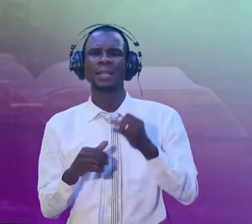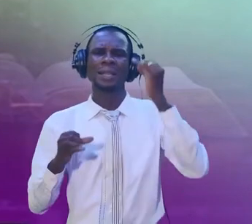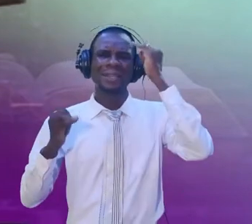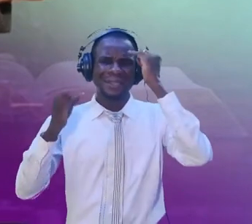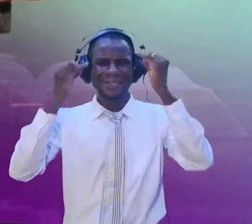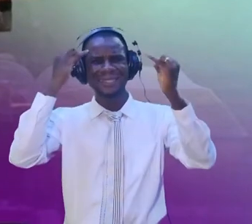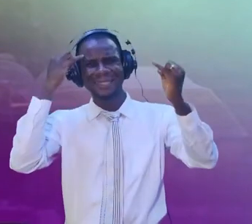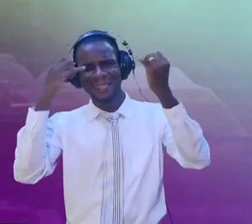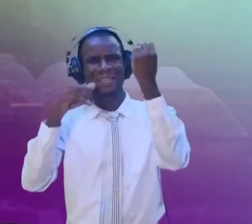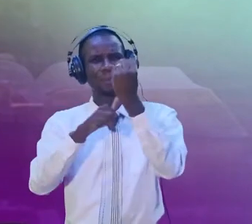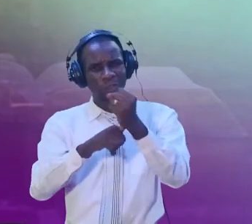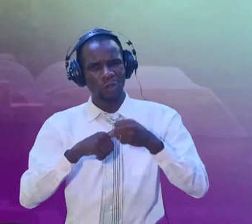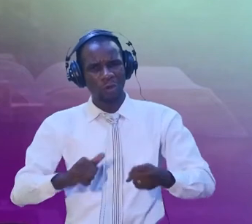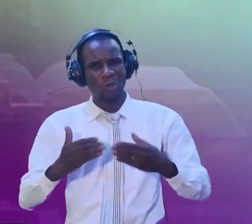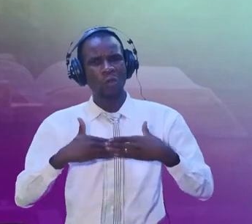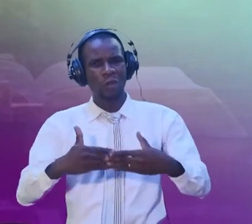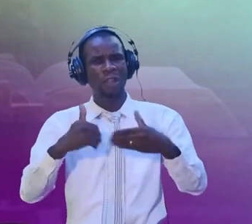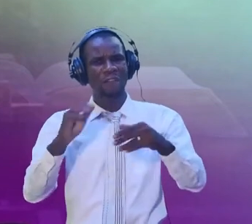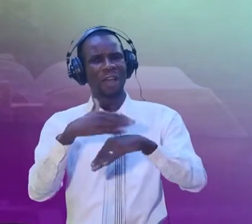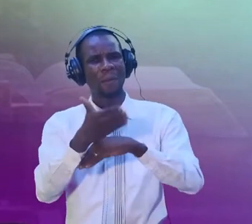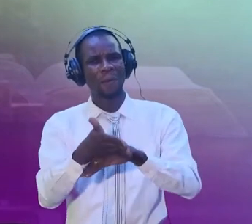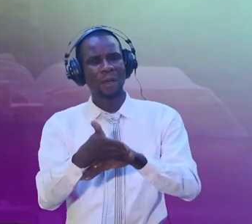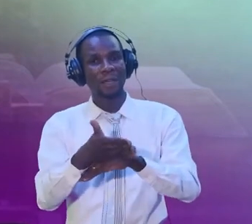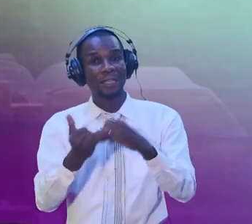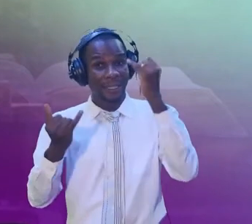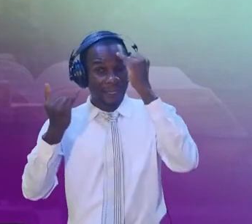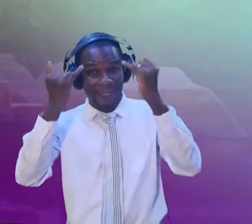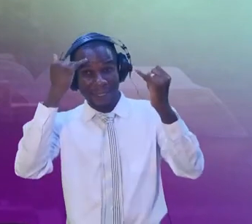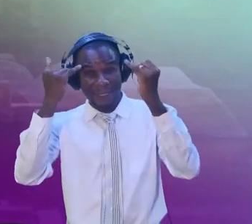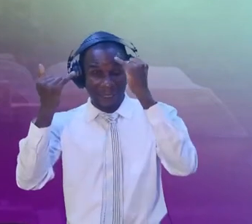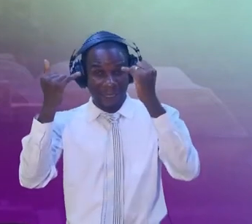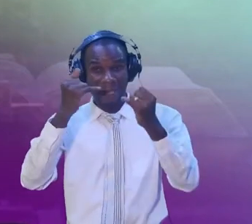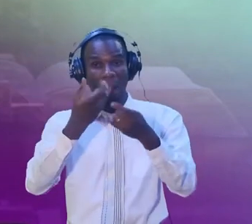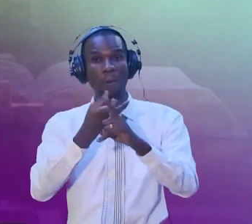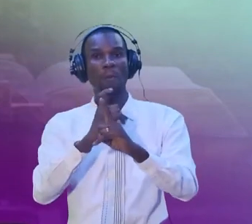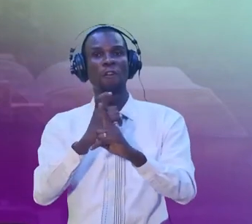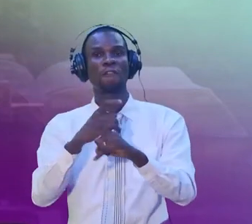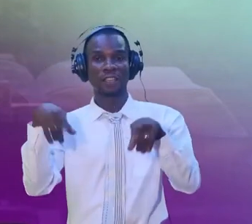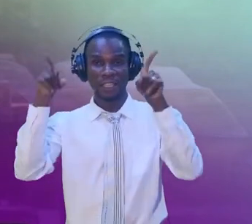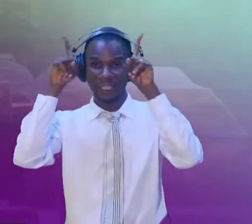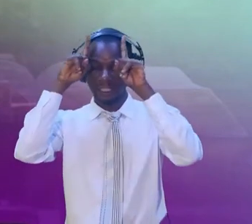Sasa ile imani kwamba walio hakufa wanaendelea kutenda mambo,